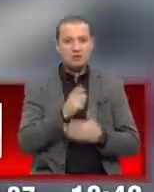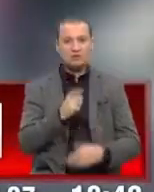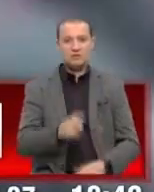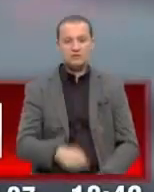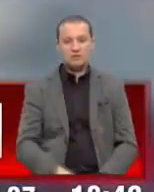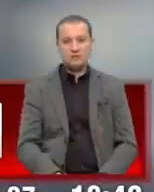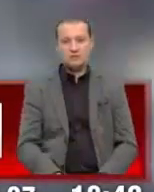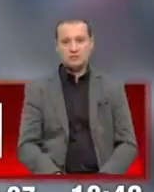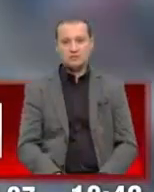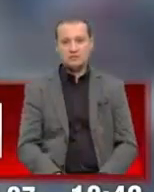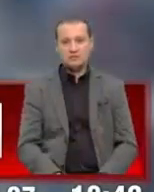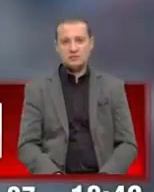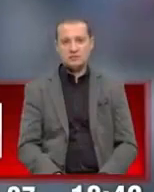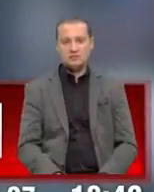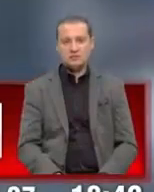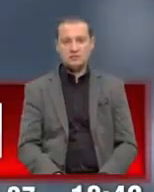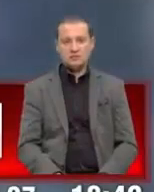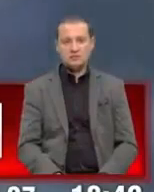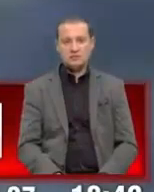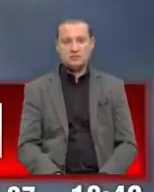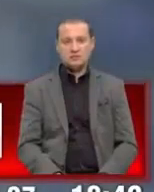aldı.